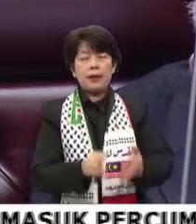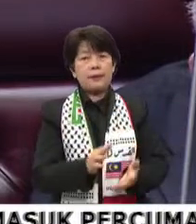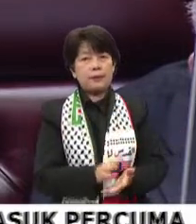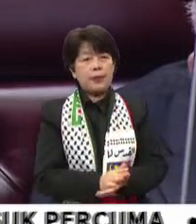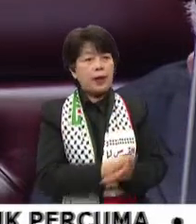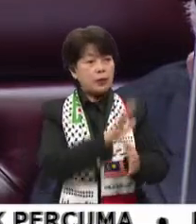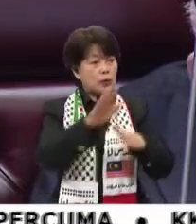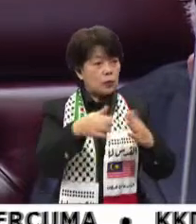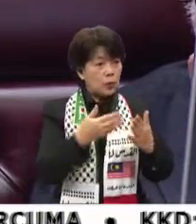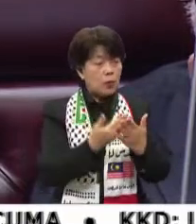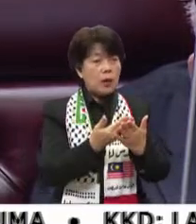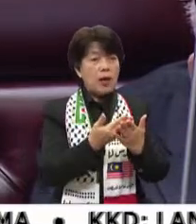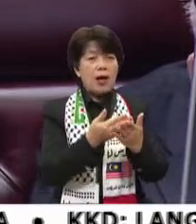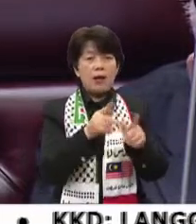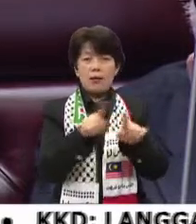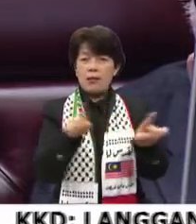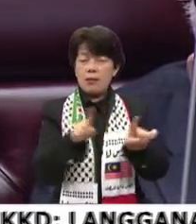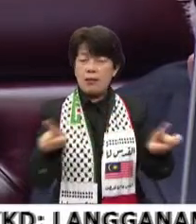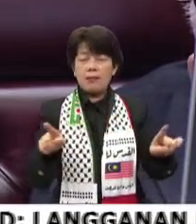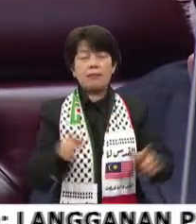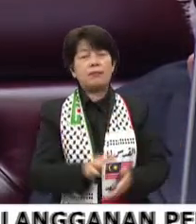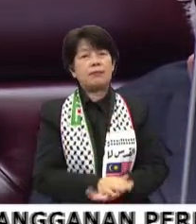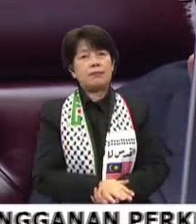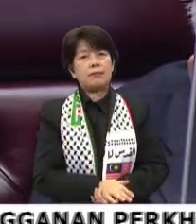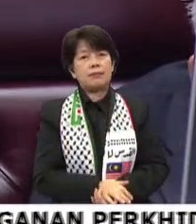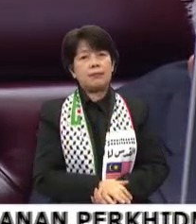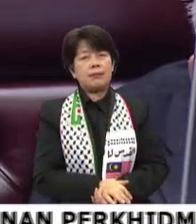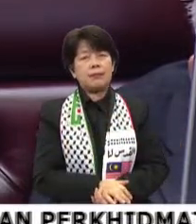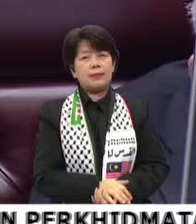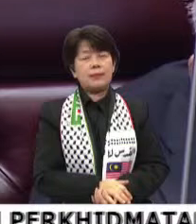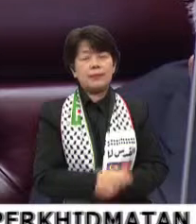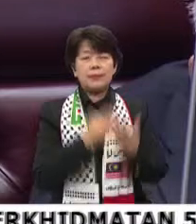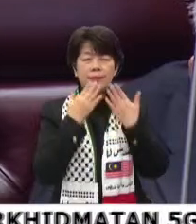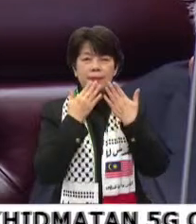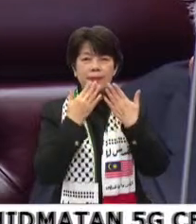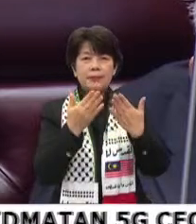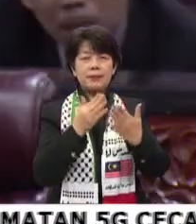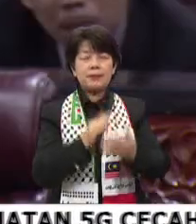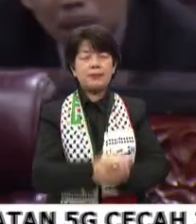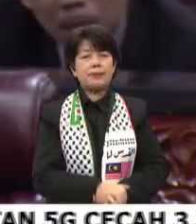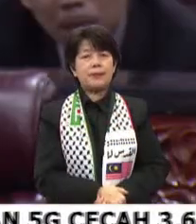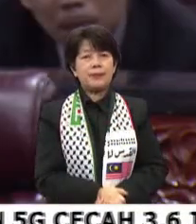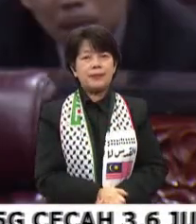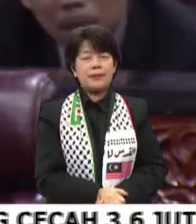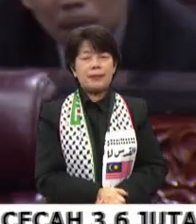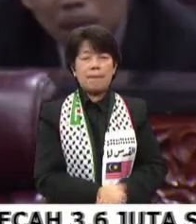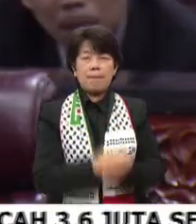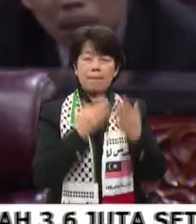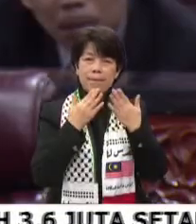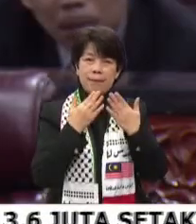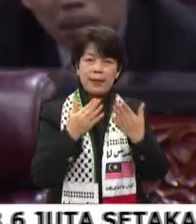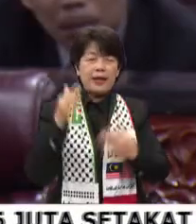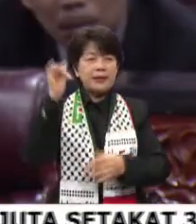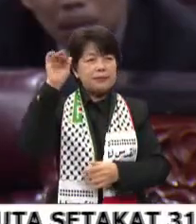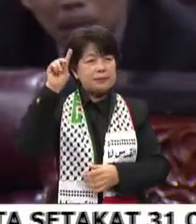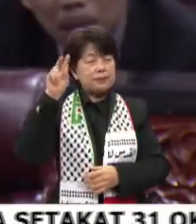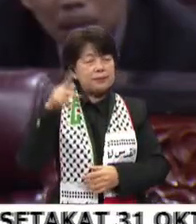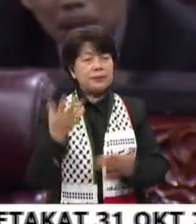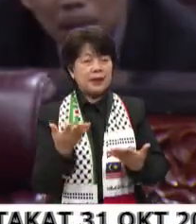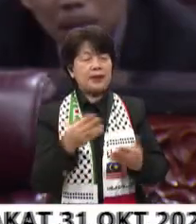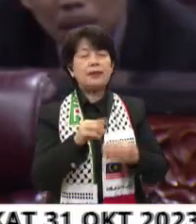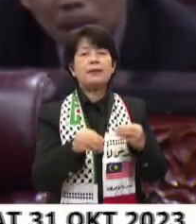oleh semua pihak terima kasih terima kasih yang berhormat Senator di atas soalan